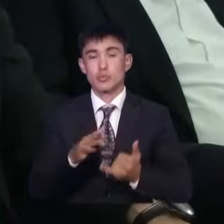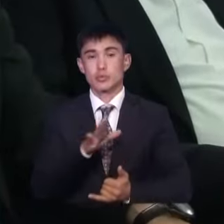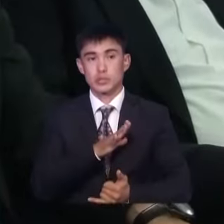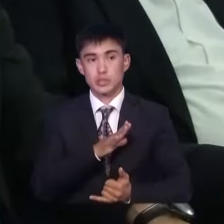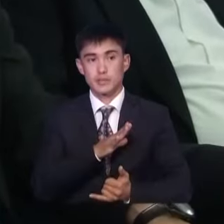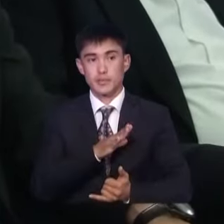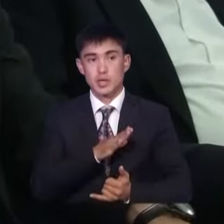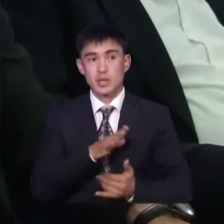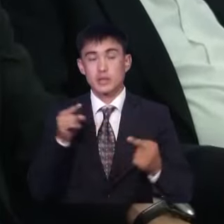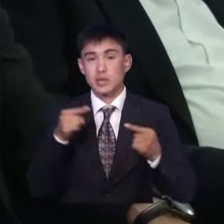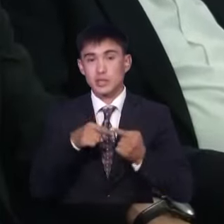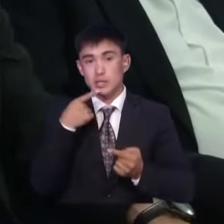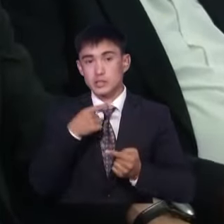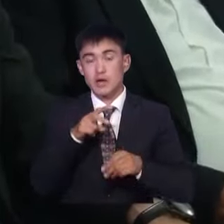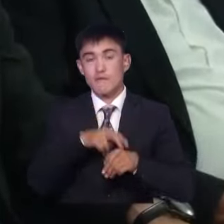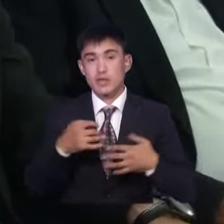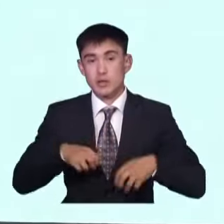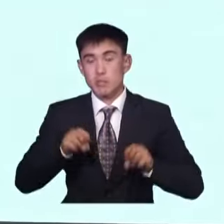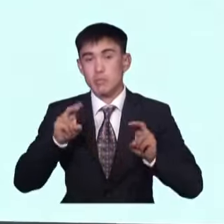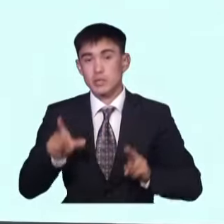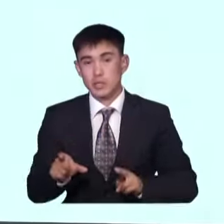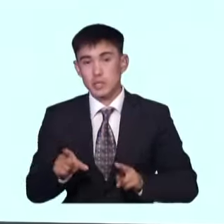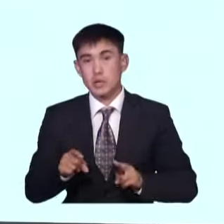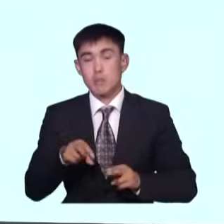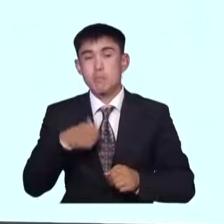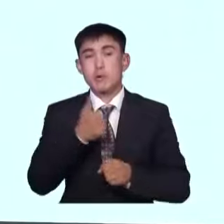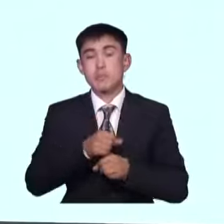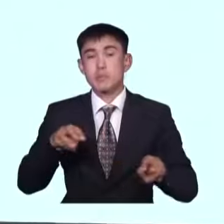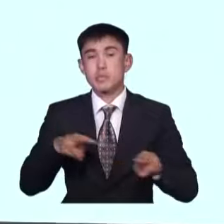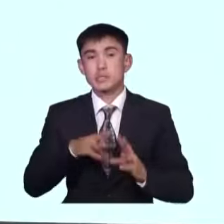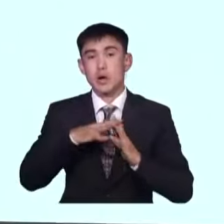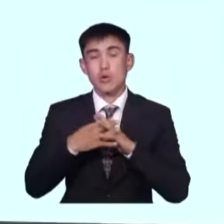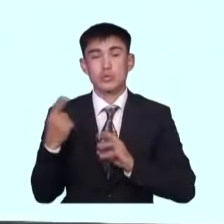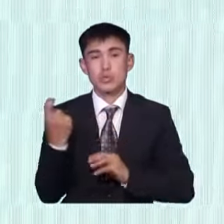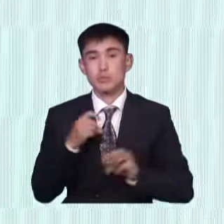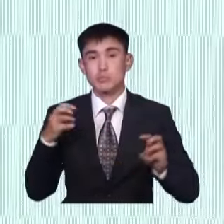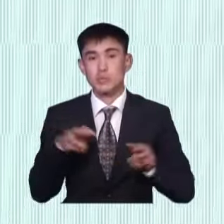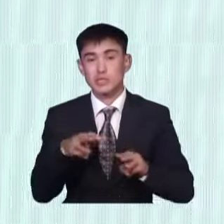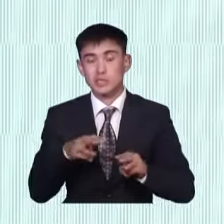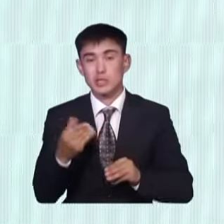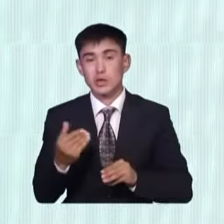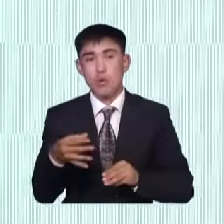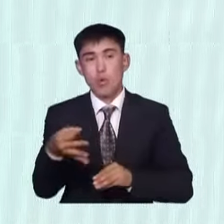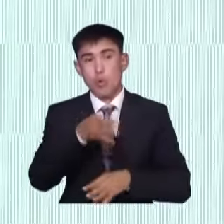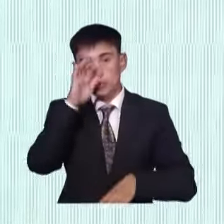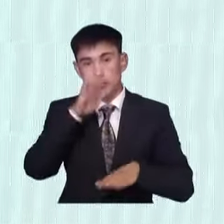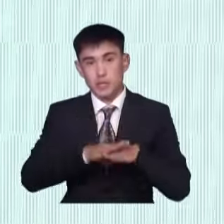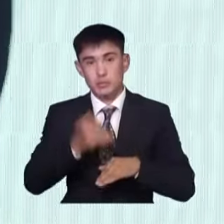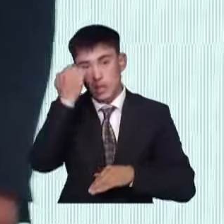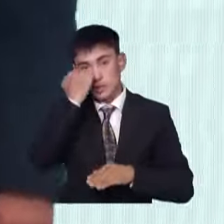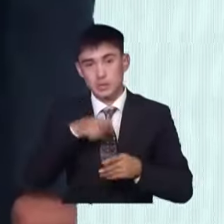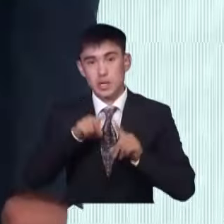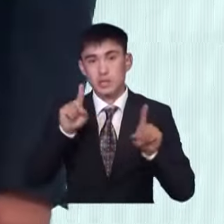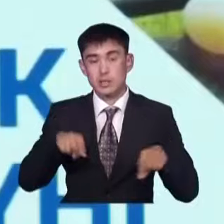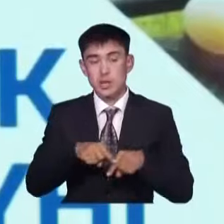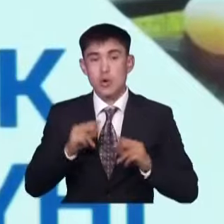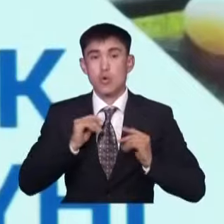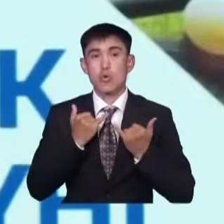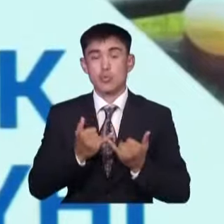көрсетілді. Нақтырақ айтсақ, ветеринария мамандары премьер-министр мен ауыл шаруашылығы министрлігінің облыс әкімінің алғыс хаты және